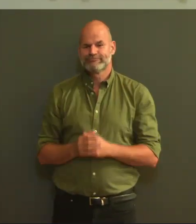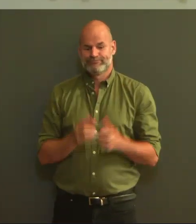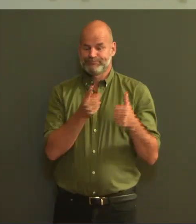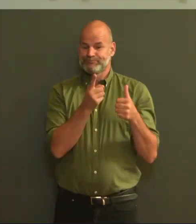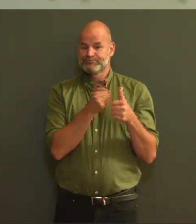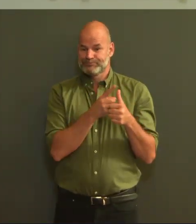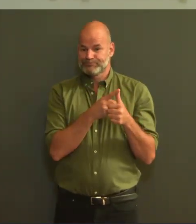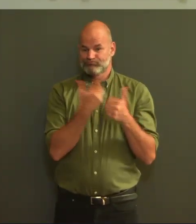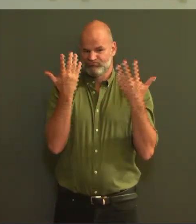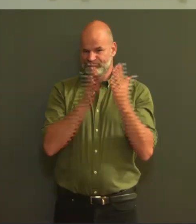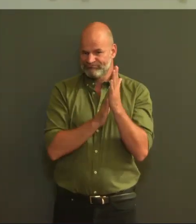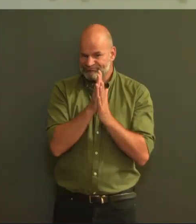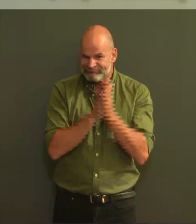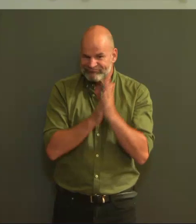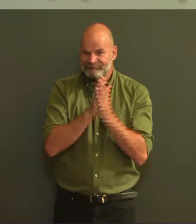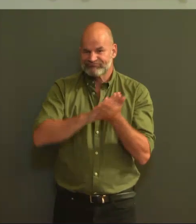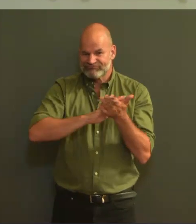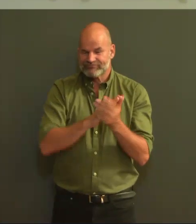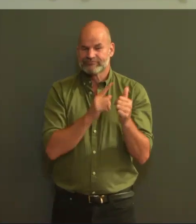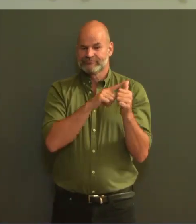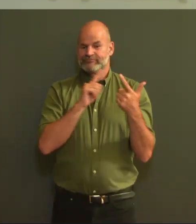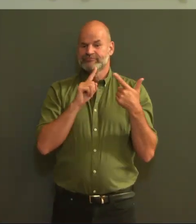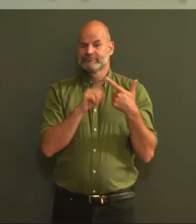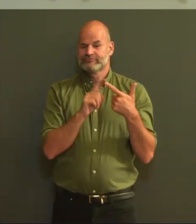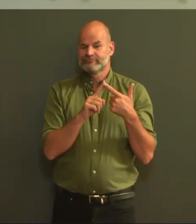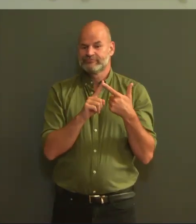regels. Doe je activiteiten liefst buiten.